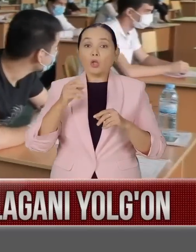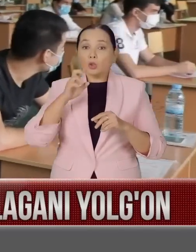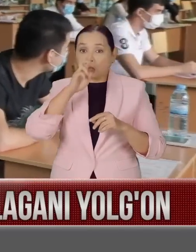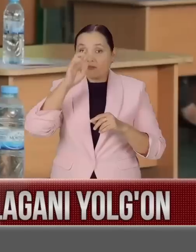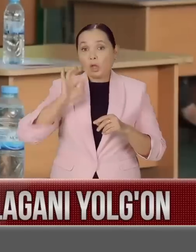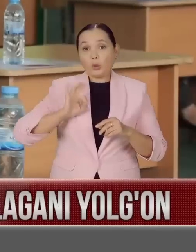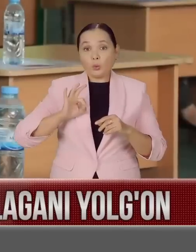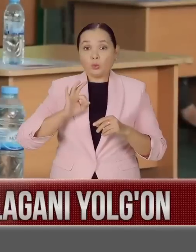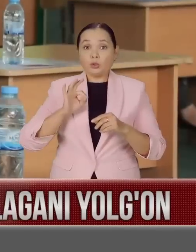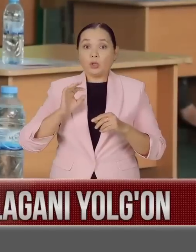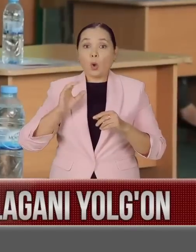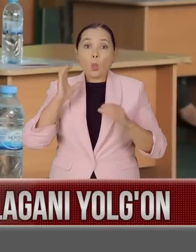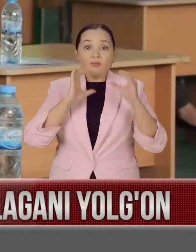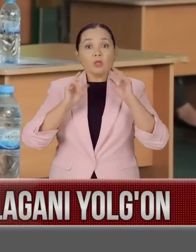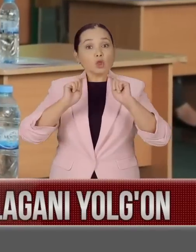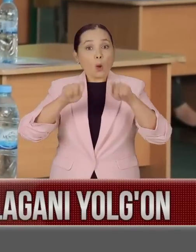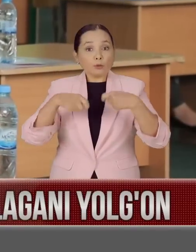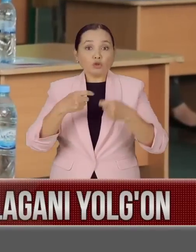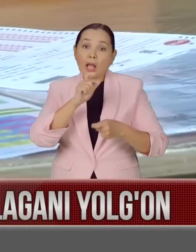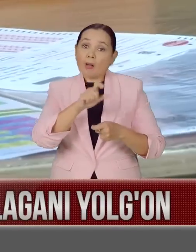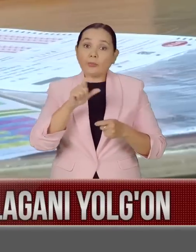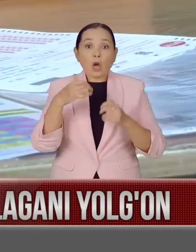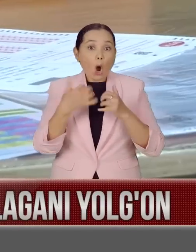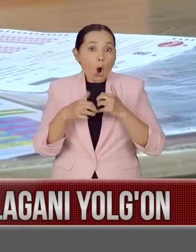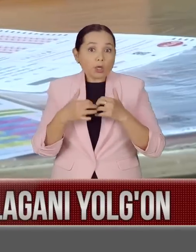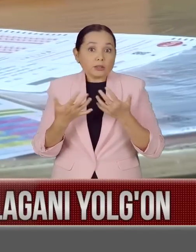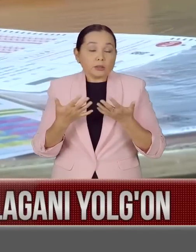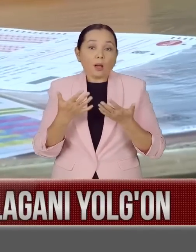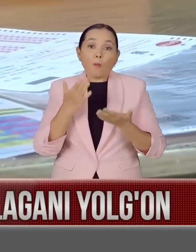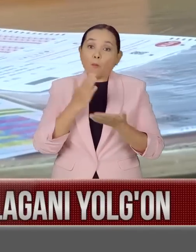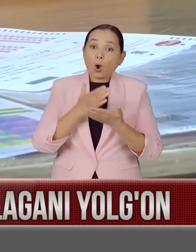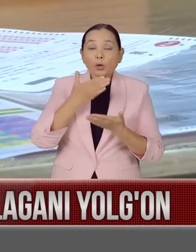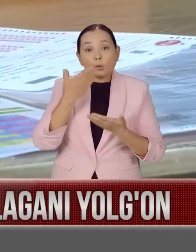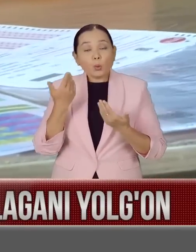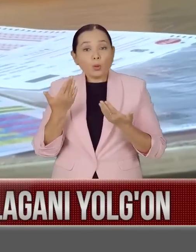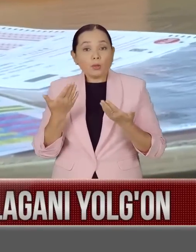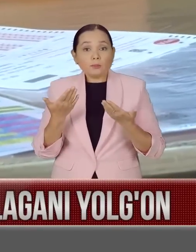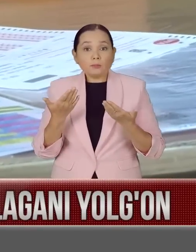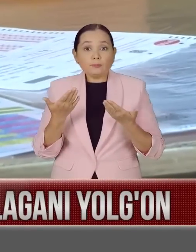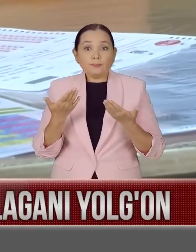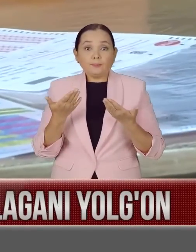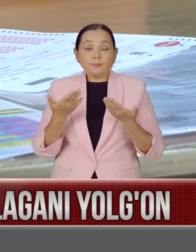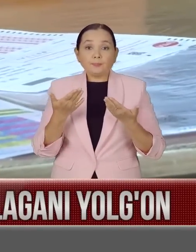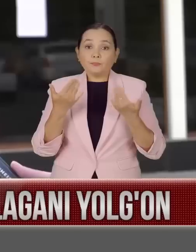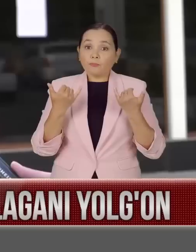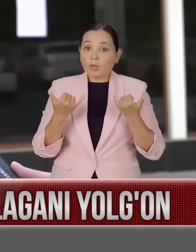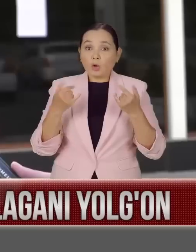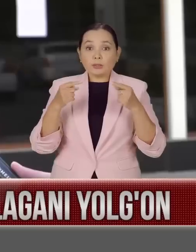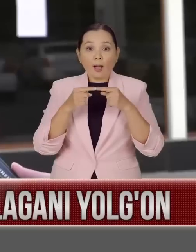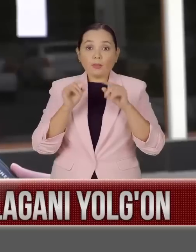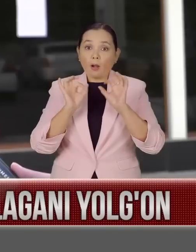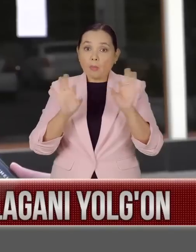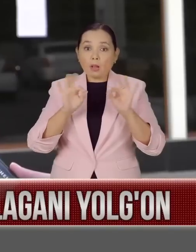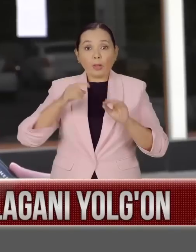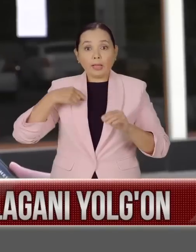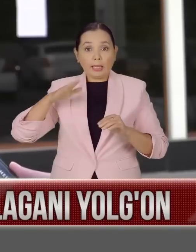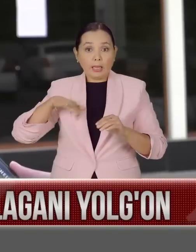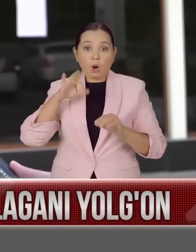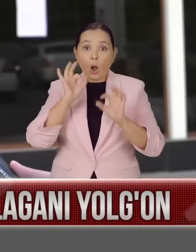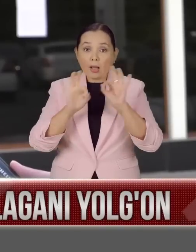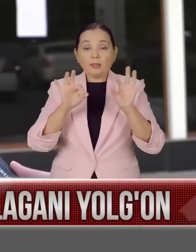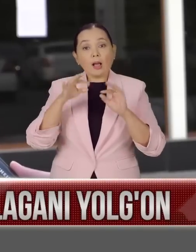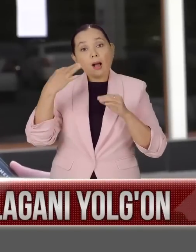universitetiga topshirgan abituriyentlarimiz orasida bor yo'g'i shu hozir aniq ma'lumotni men keyinroq aytaman